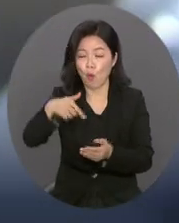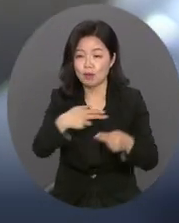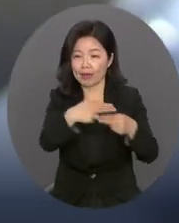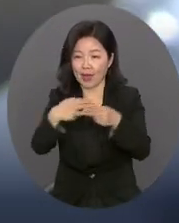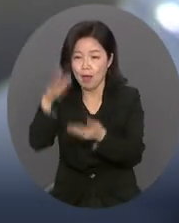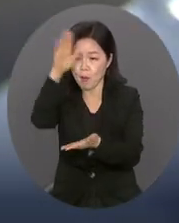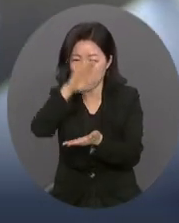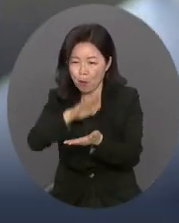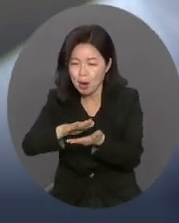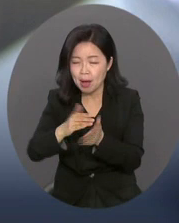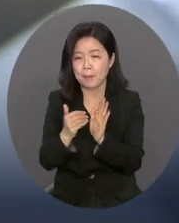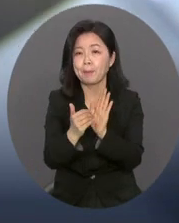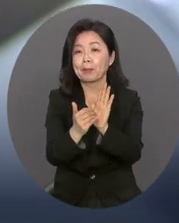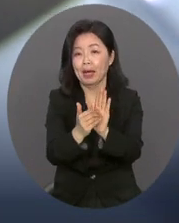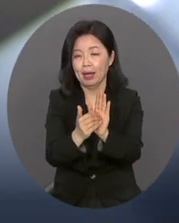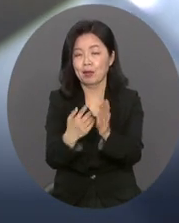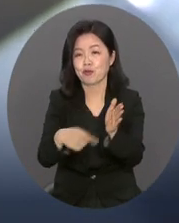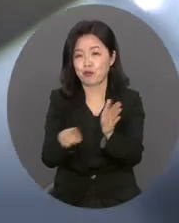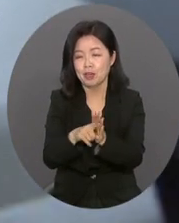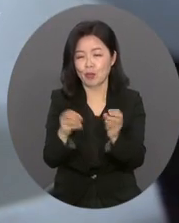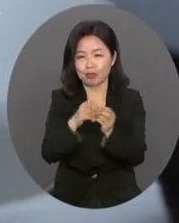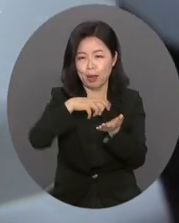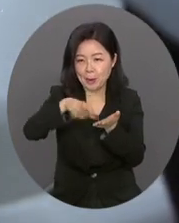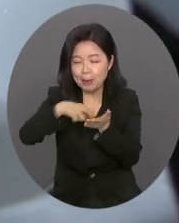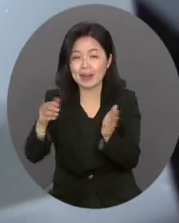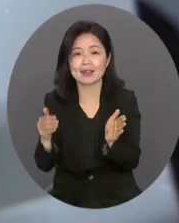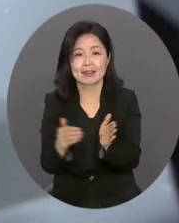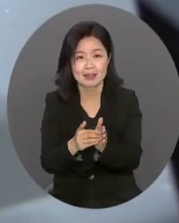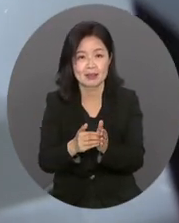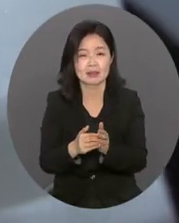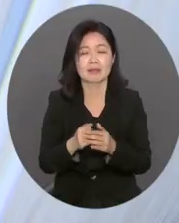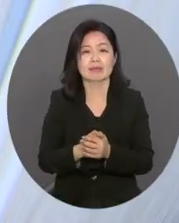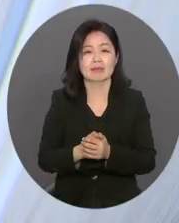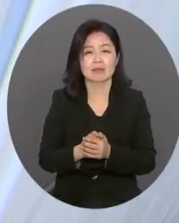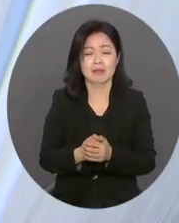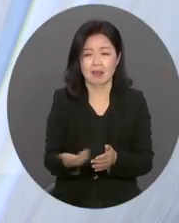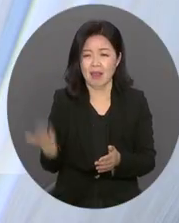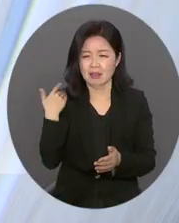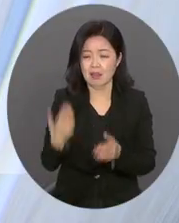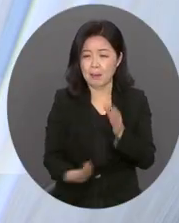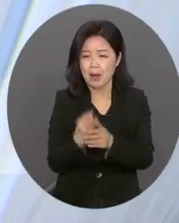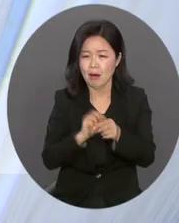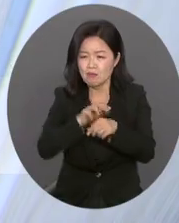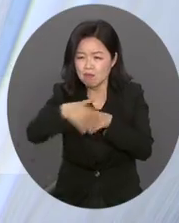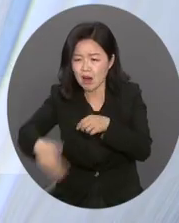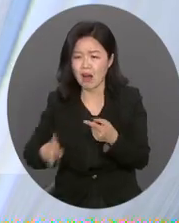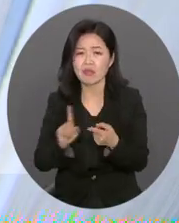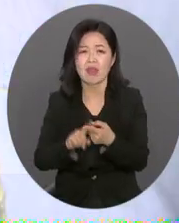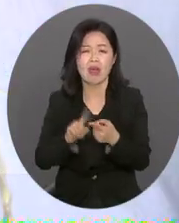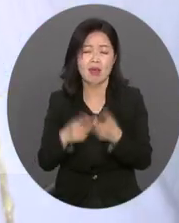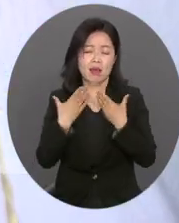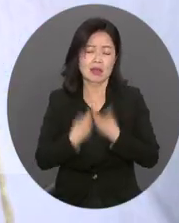있어서 저희들이 재난안전문자를 보내게 됐습니다. 시민들도 길바닥에 버려진 5만여 톤의 물이 허탈하지만 어쩔 수 없는